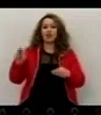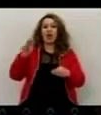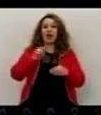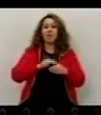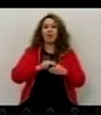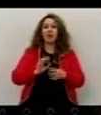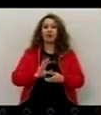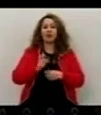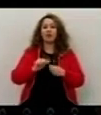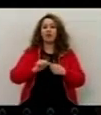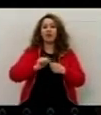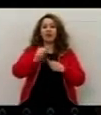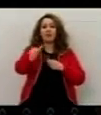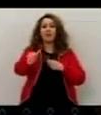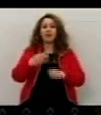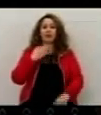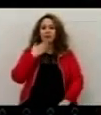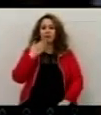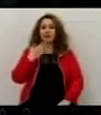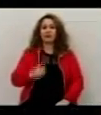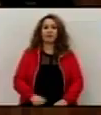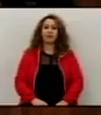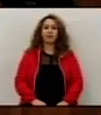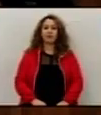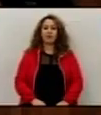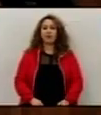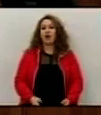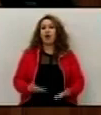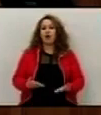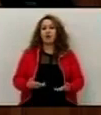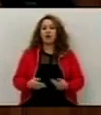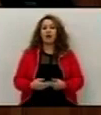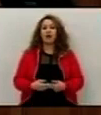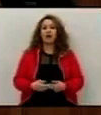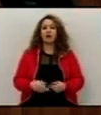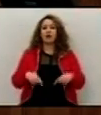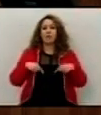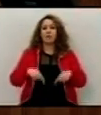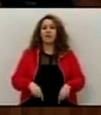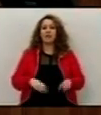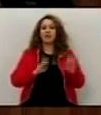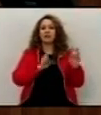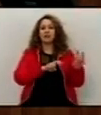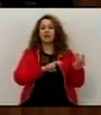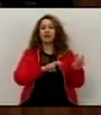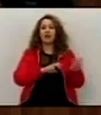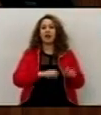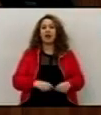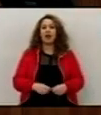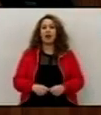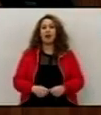مستدامة؟ وشكرا. وأحيل الكلمة الآن للسيد وزير الفلاحة والتنمية الريفية ليجيب